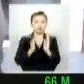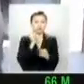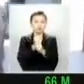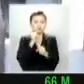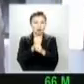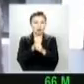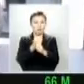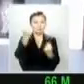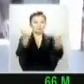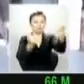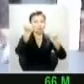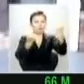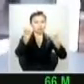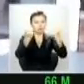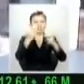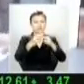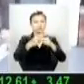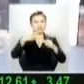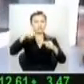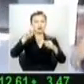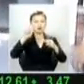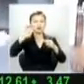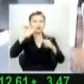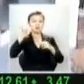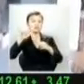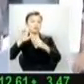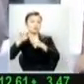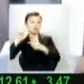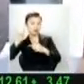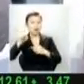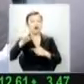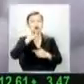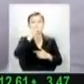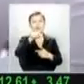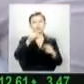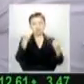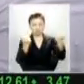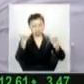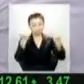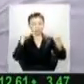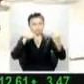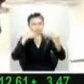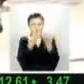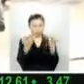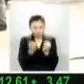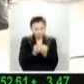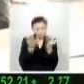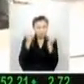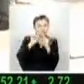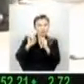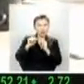รถของจ่าสิบตำรวจปริญญาที่จอดอยู่หน้าสถานียังพบอาวุธเพิ่มจำนวนหนึ่งและพบว่ารถใช้ทะเบียนปลอม